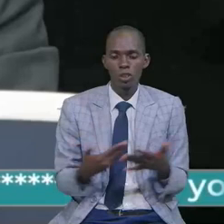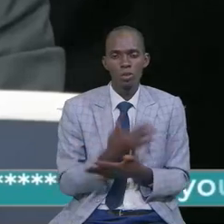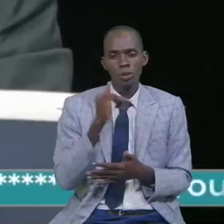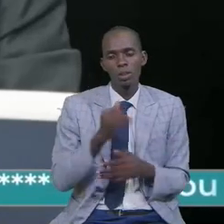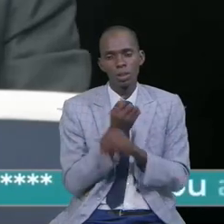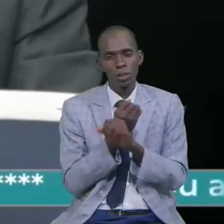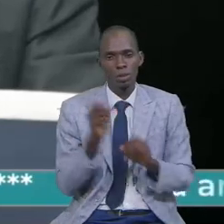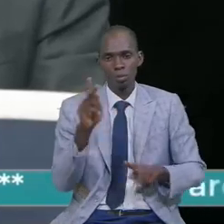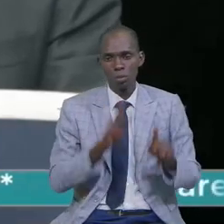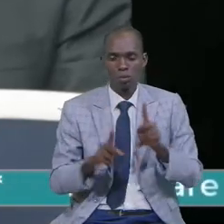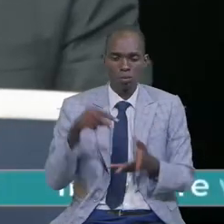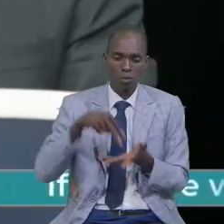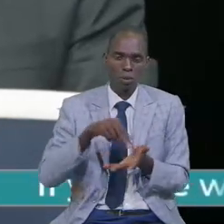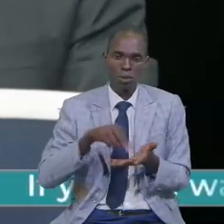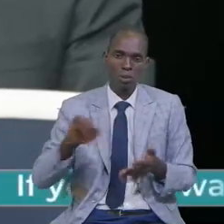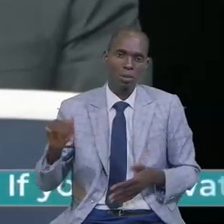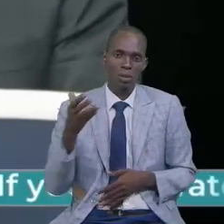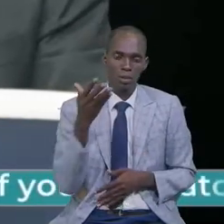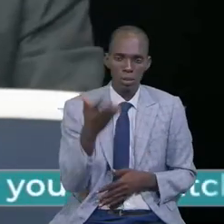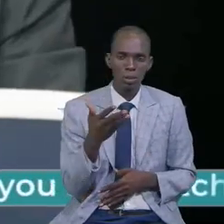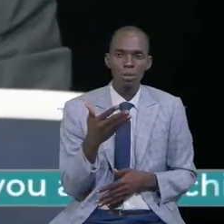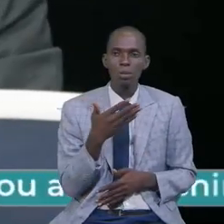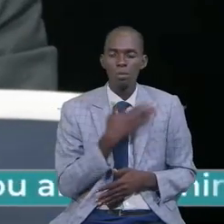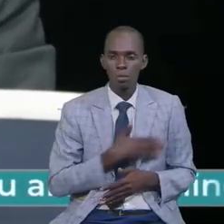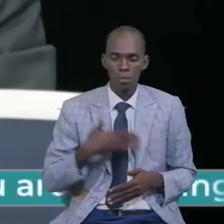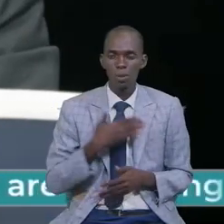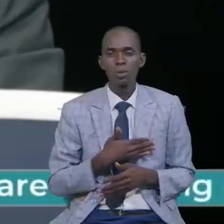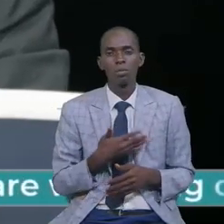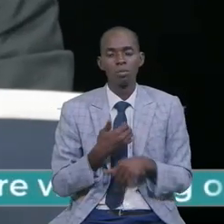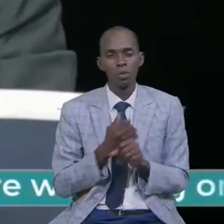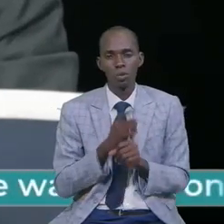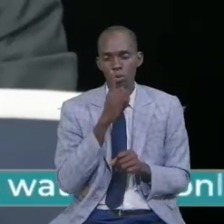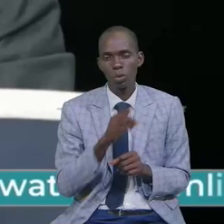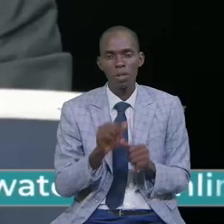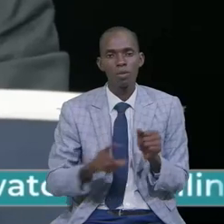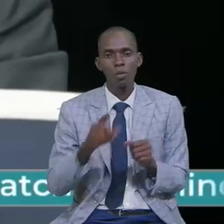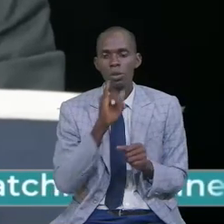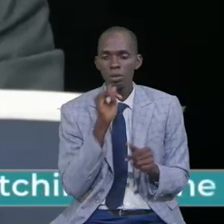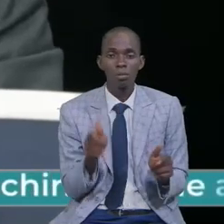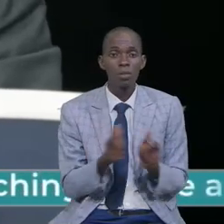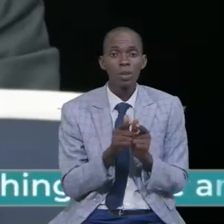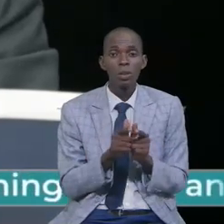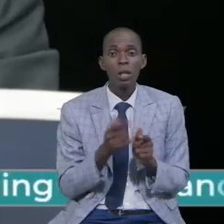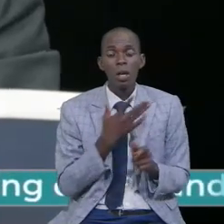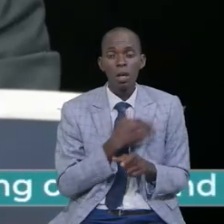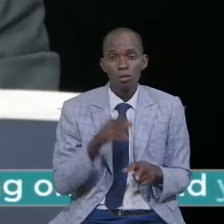pas une fiche, ne vous asseyez pas s'il vous plaît. Gardez la main levée pour qu'on puisse vous identifier.